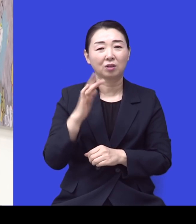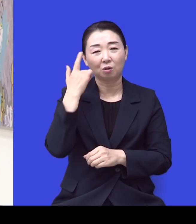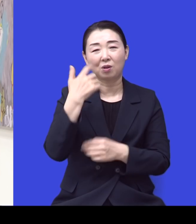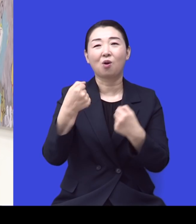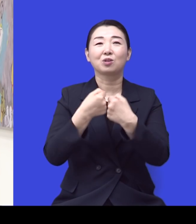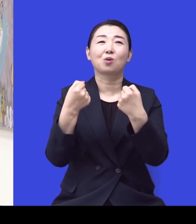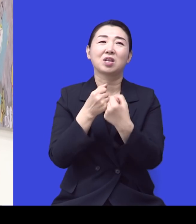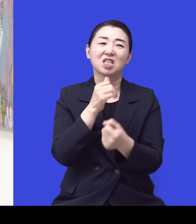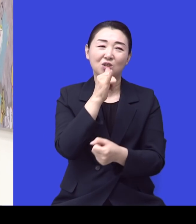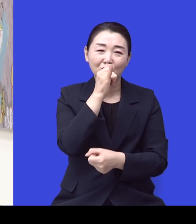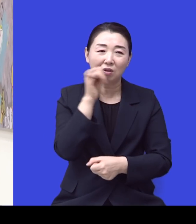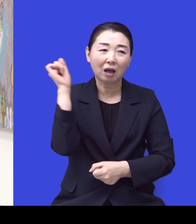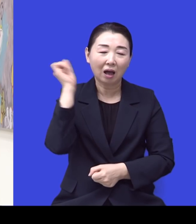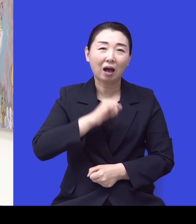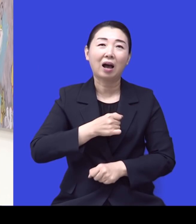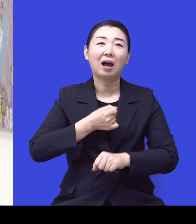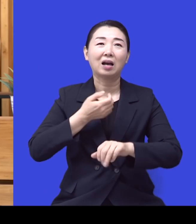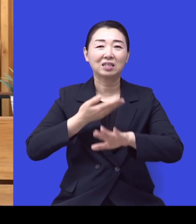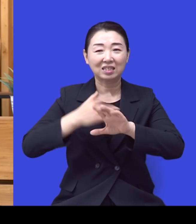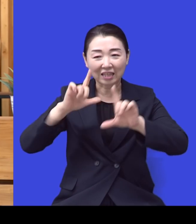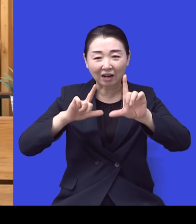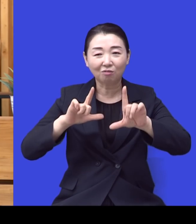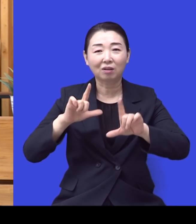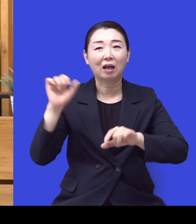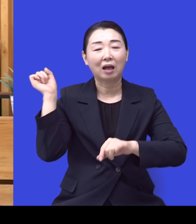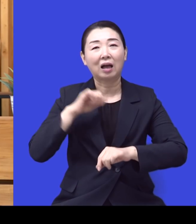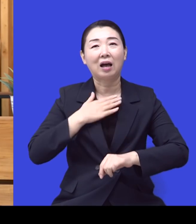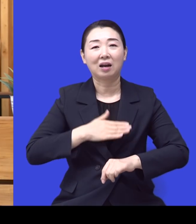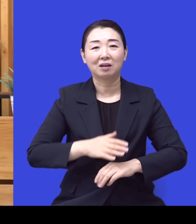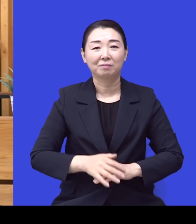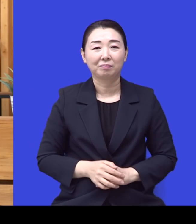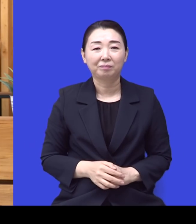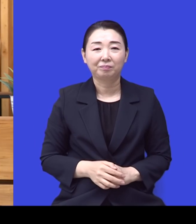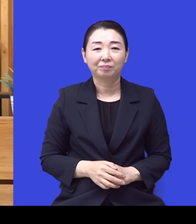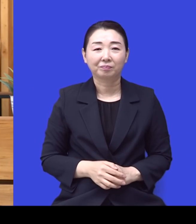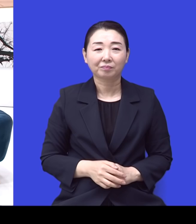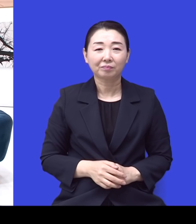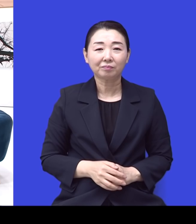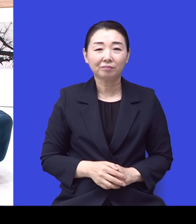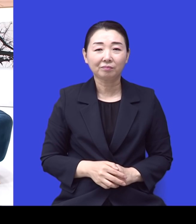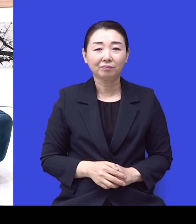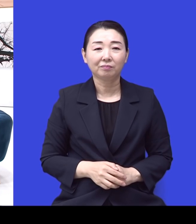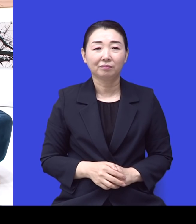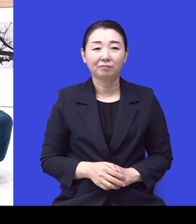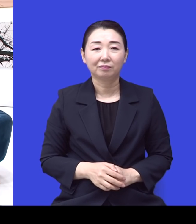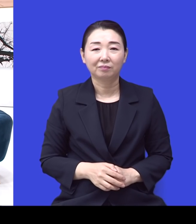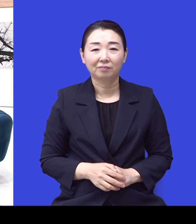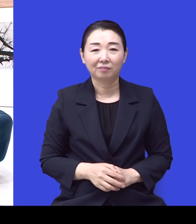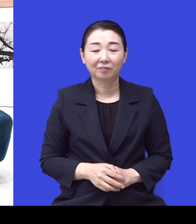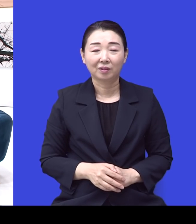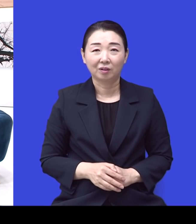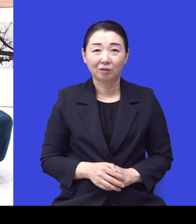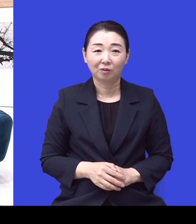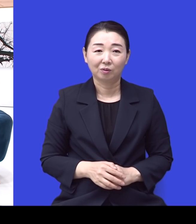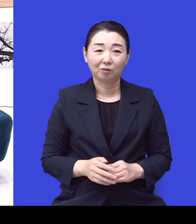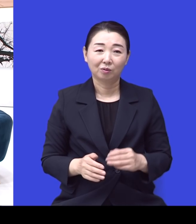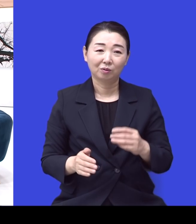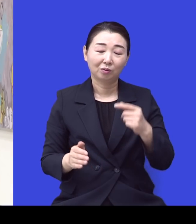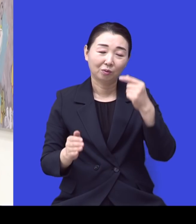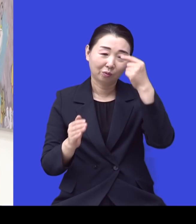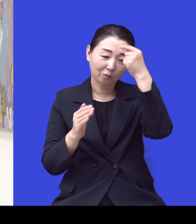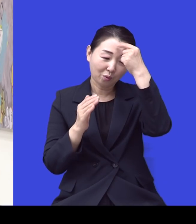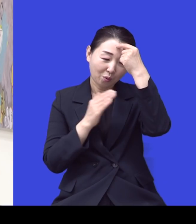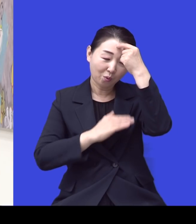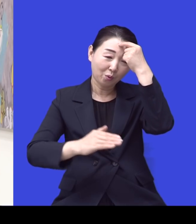네, 그대로. 완전히 현실은 다르구나. 그때 어떠셨어요? 이제 교회에 네. 뭐 여러 가지 교인들이 찾아오시잖아요.